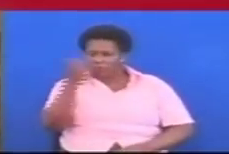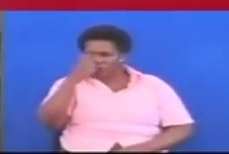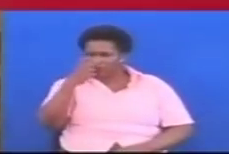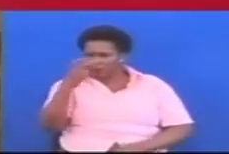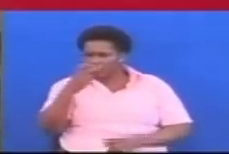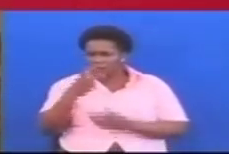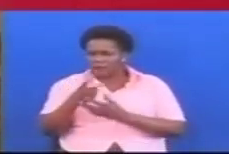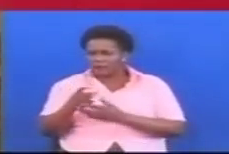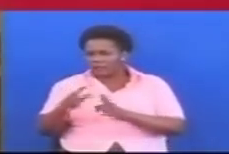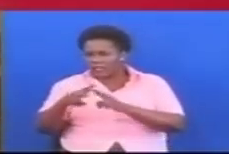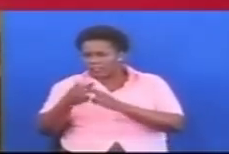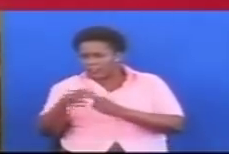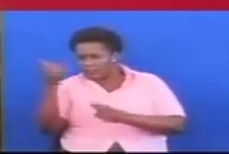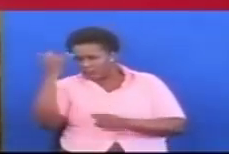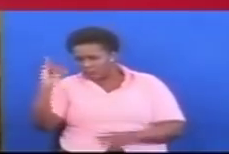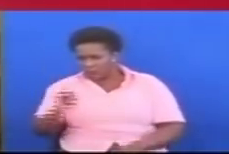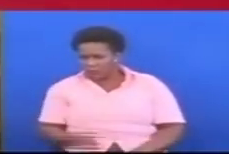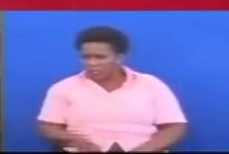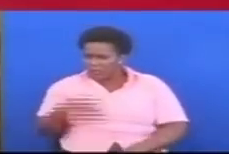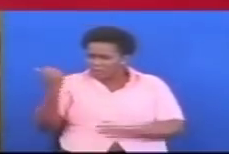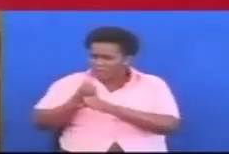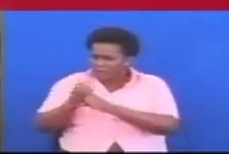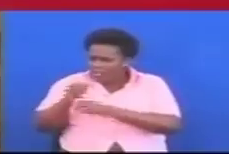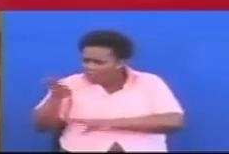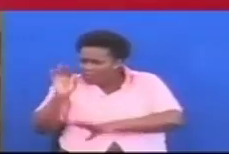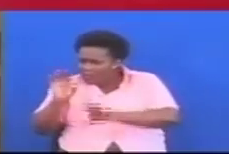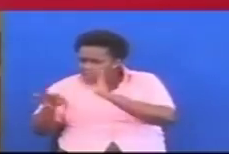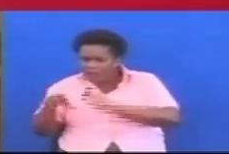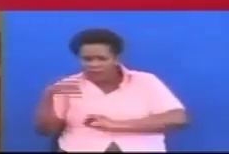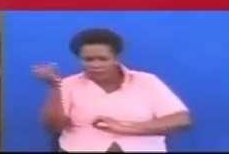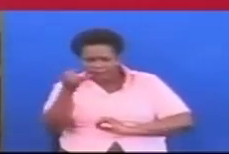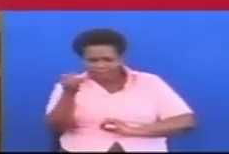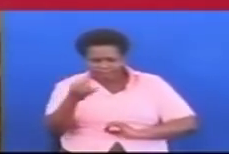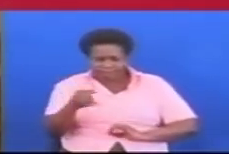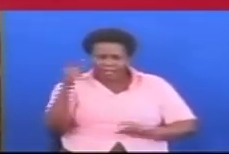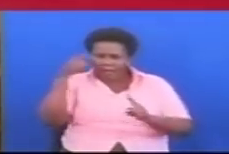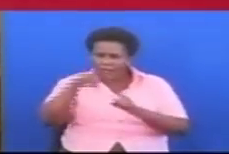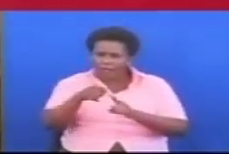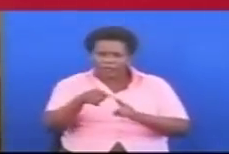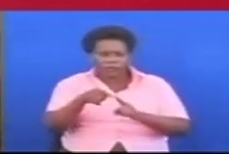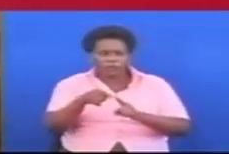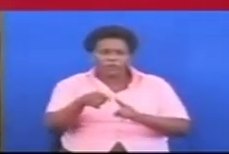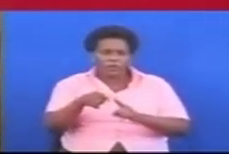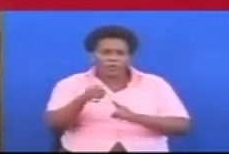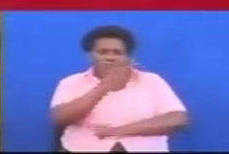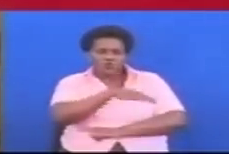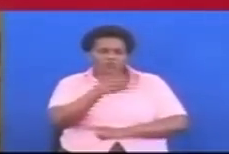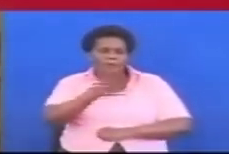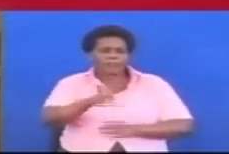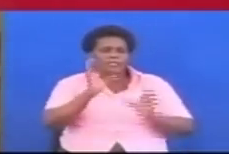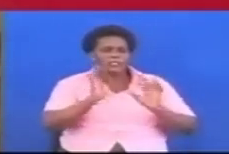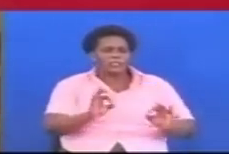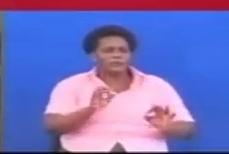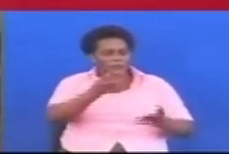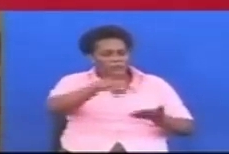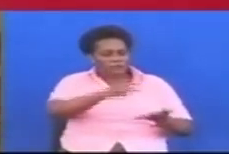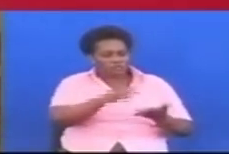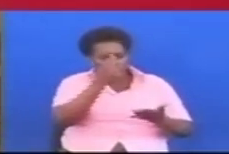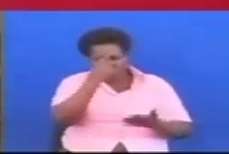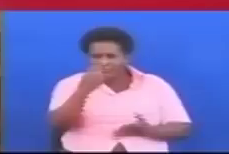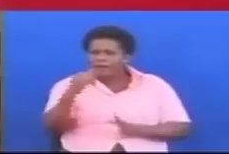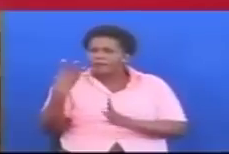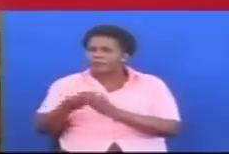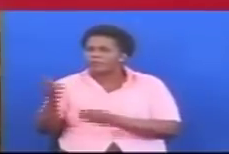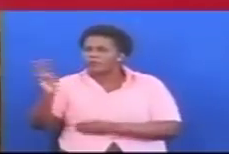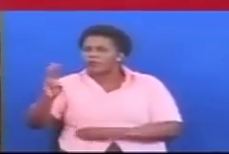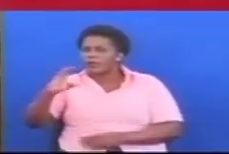na usanifu wa kina wa mradi wa kuboresha huduma ya maji safi katika jiji la Dodoma na Chamwino. Kwa sasa mtaalamu huyo anaendelea na kazi na